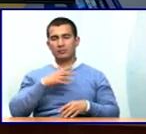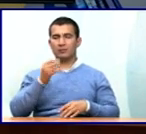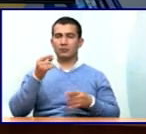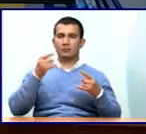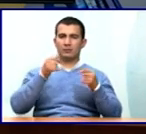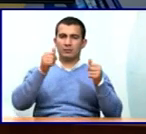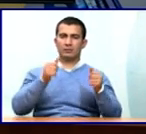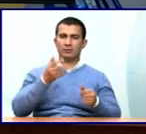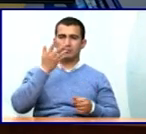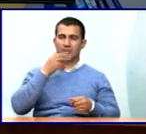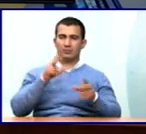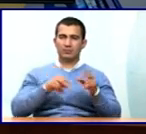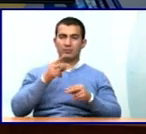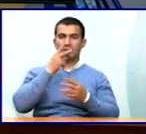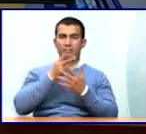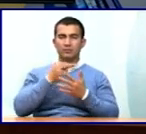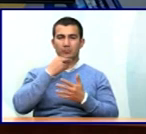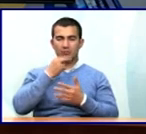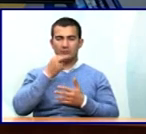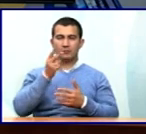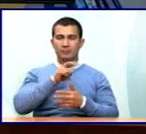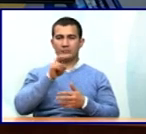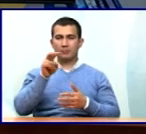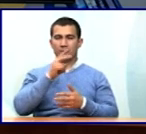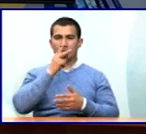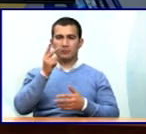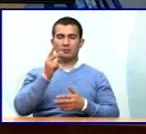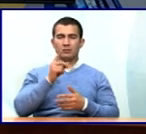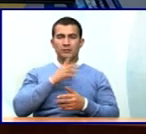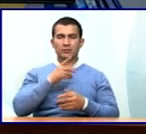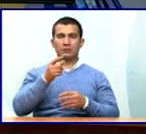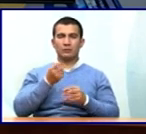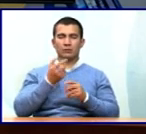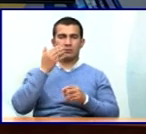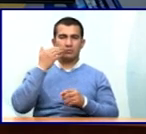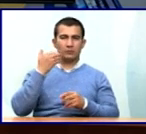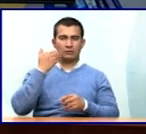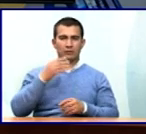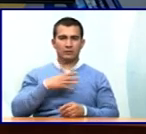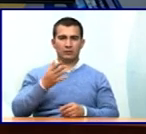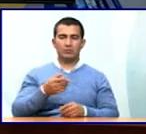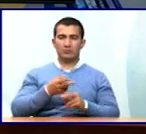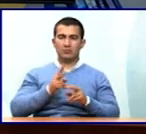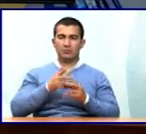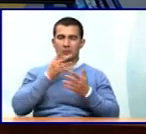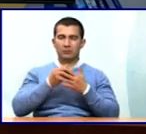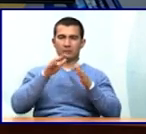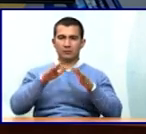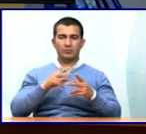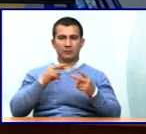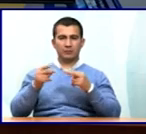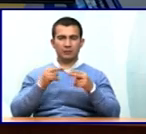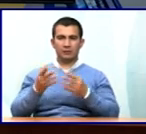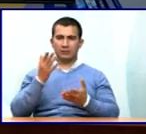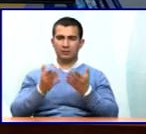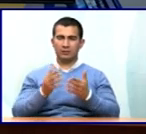ta'sirida o'tkazgich harakatga keldi. Agarda tok manbayining qutblari almashtirilsa